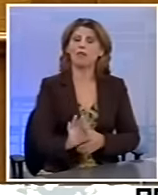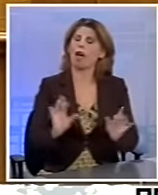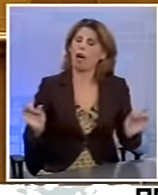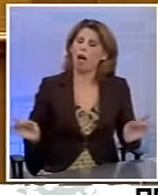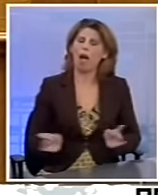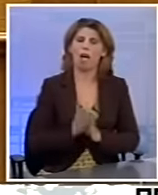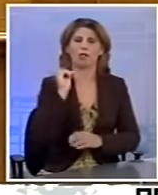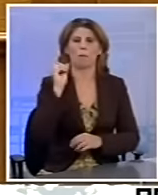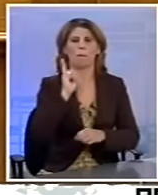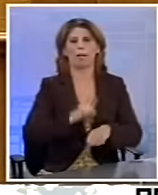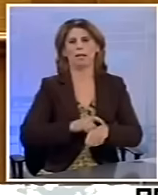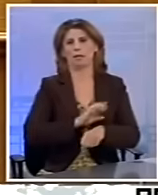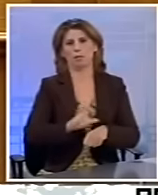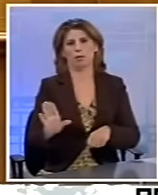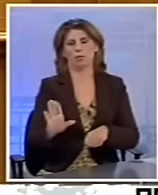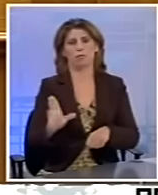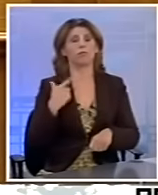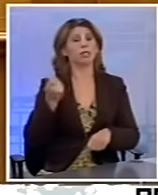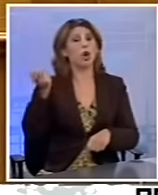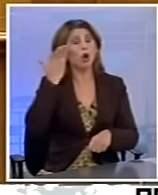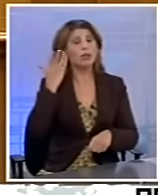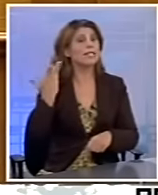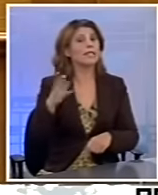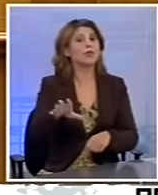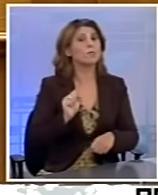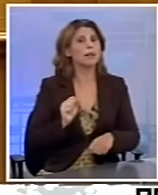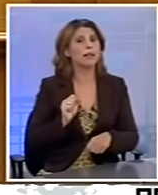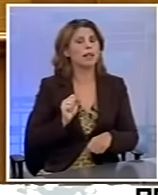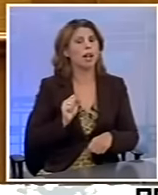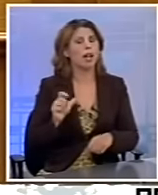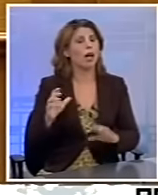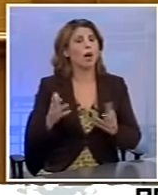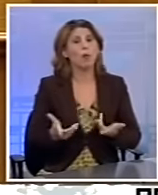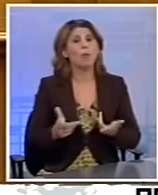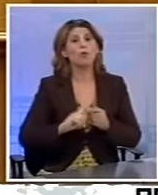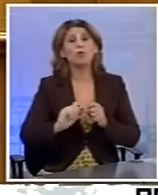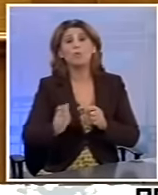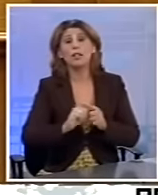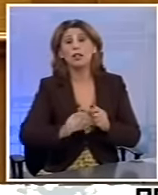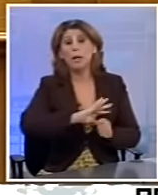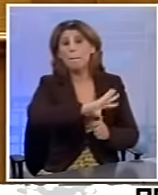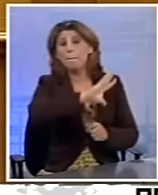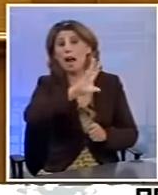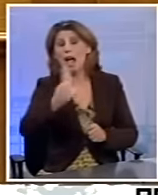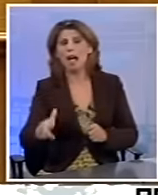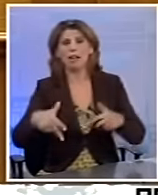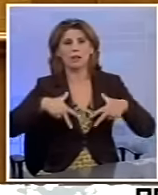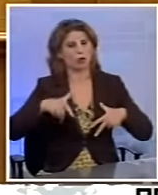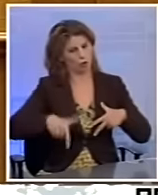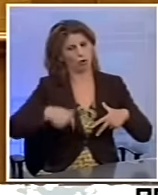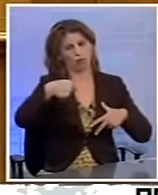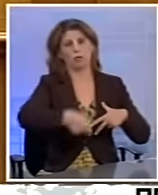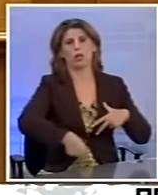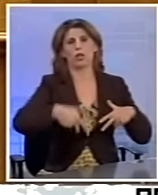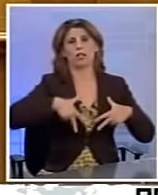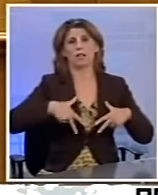μια στιγμή. Τι σας τύχησαν, γιατί τους πήρατε και πώς τους πληρώνατε μέχρι να γίνετε κυβέρνηση? Γιατί τώρα τους πληρώνει η κυβέρνηση,